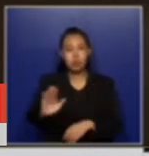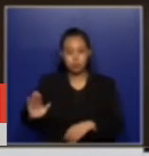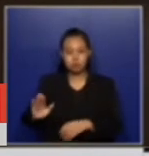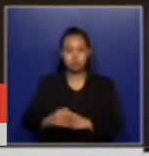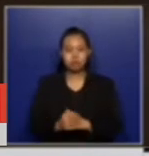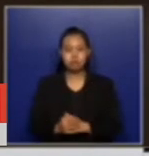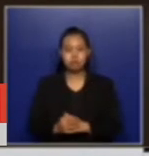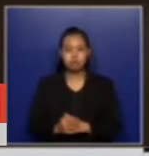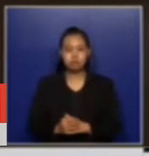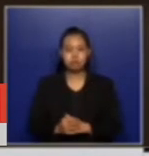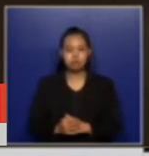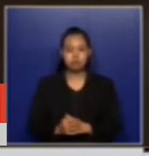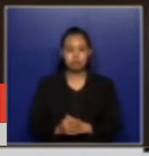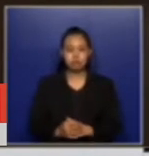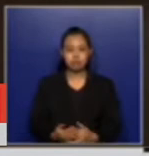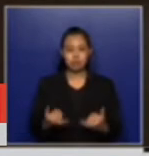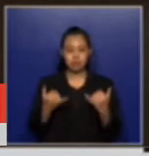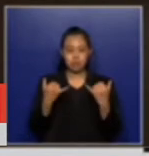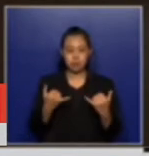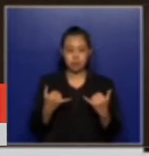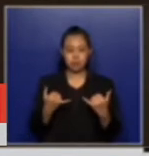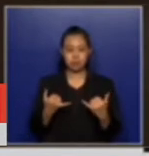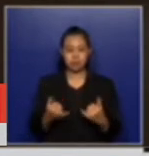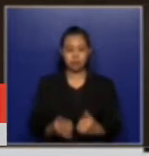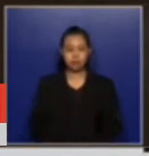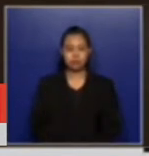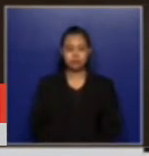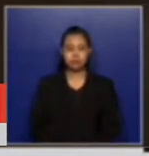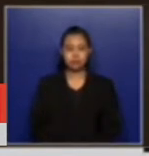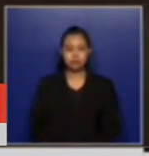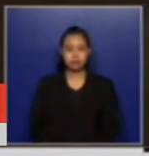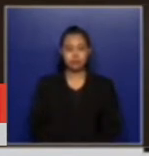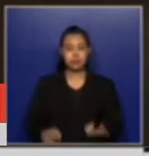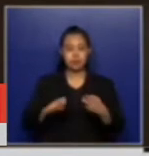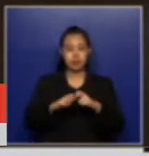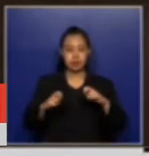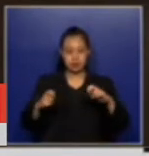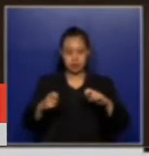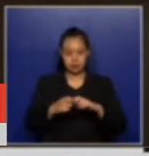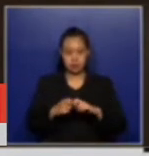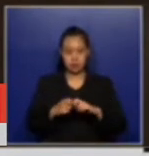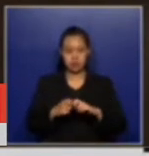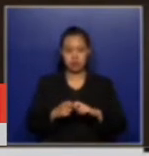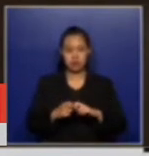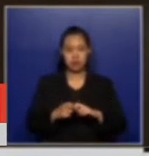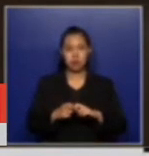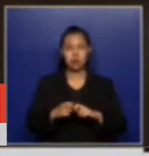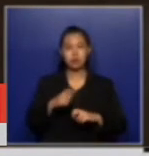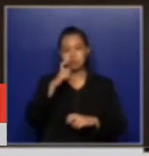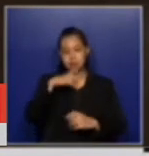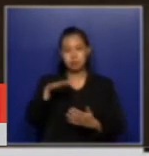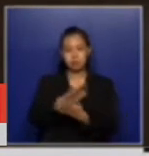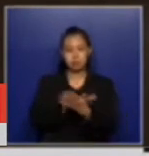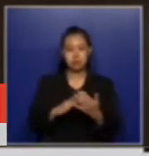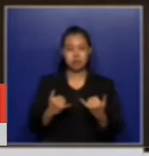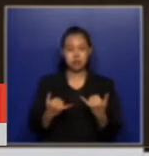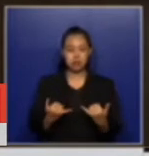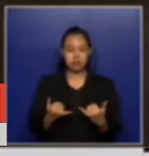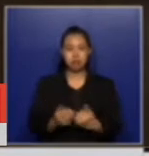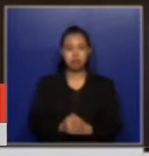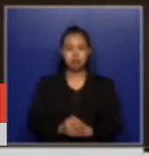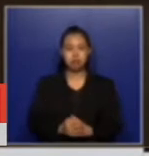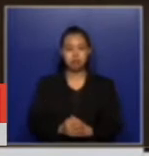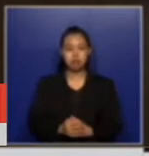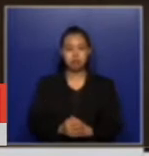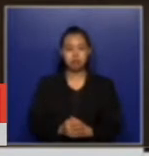นี้ทุกคนก็ทราบว่าปัญหาบ้านเมืองอยู่ในเรื่องของ